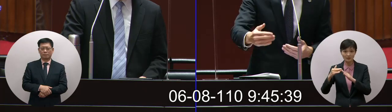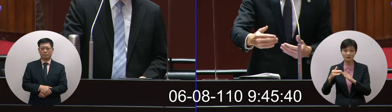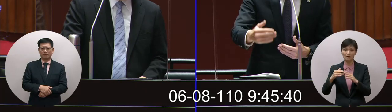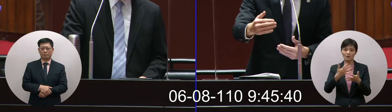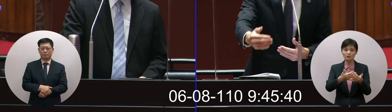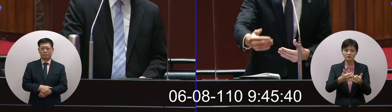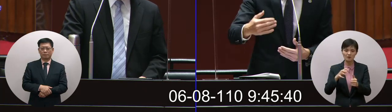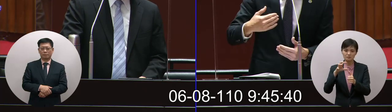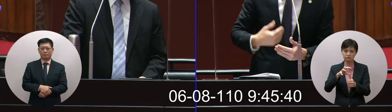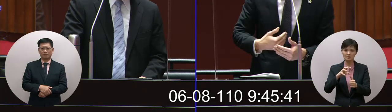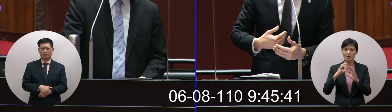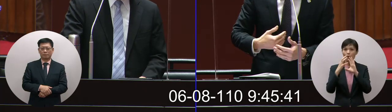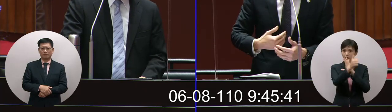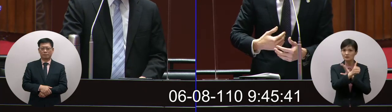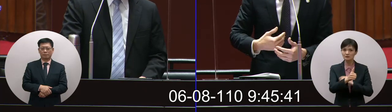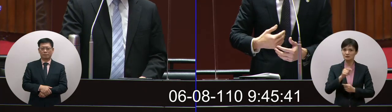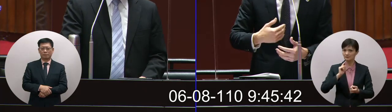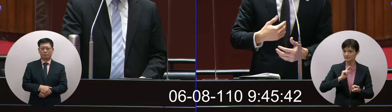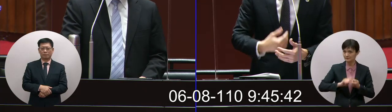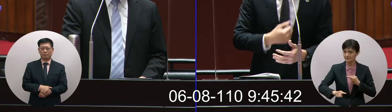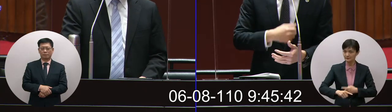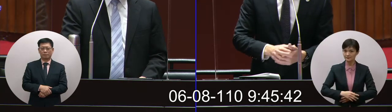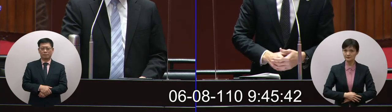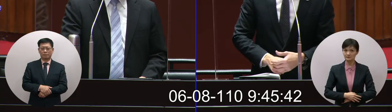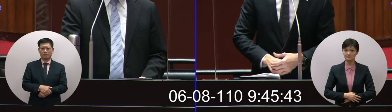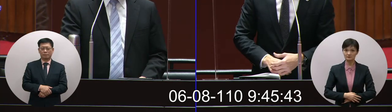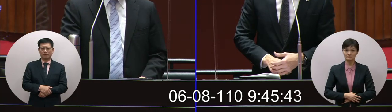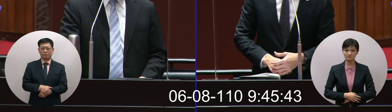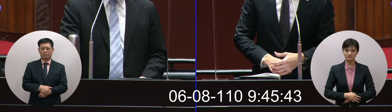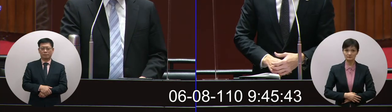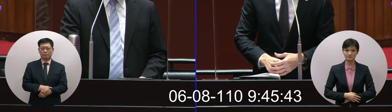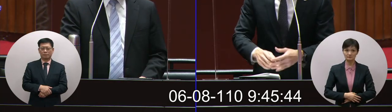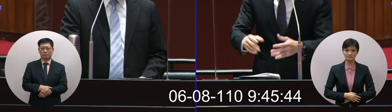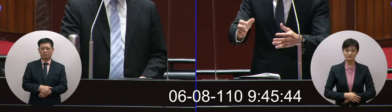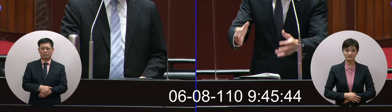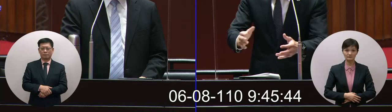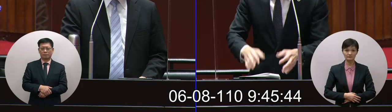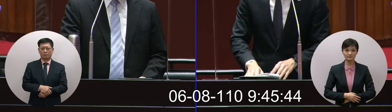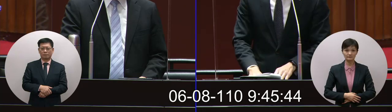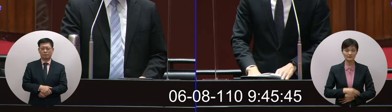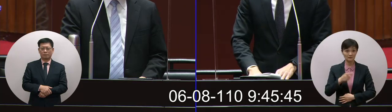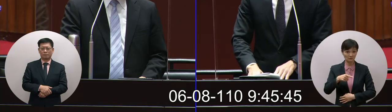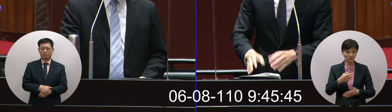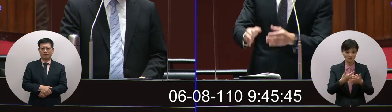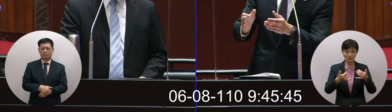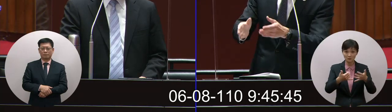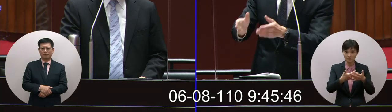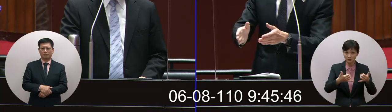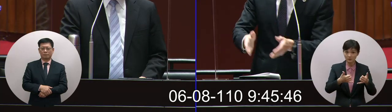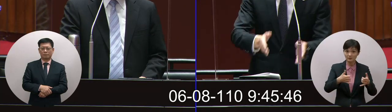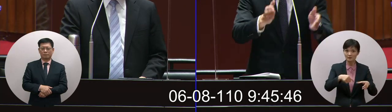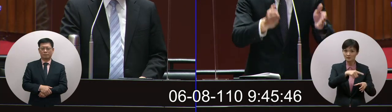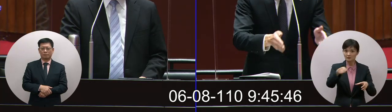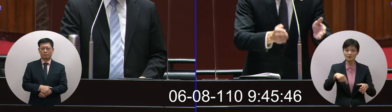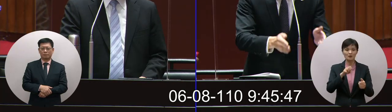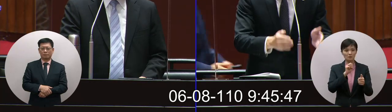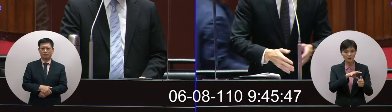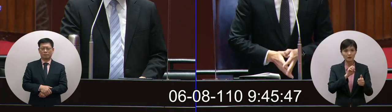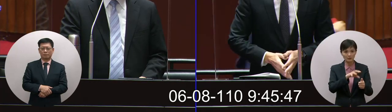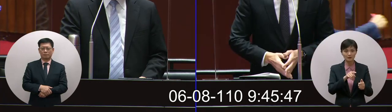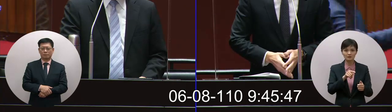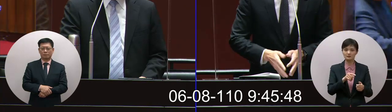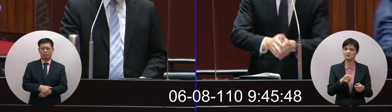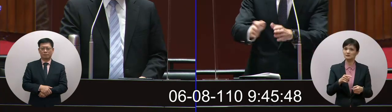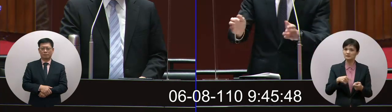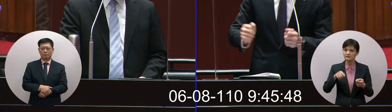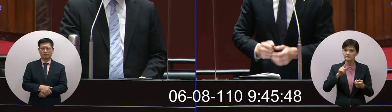影是因为伊的宿舍嘛伫我中正万家的这个选区内底，遐学生一直甲伊讲你要遵守中